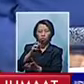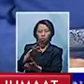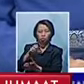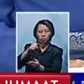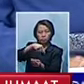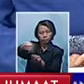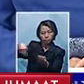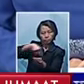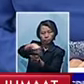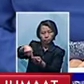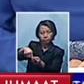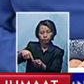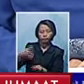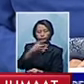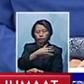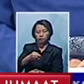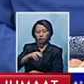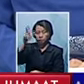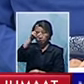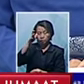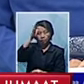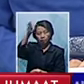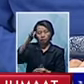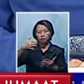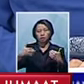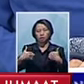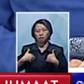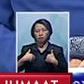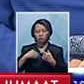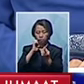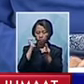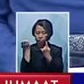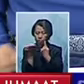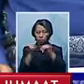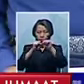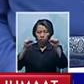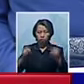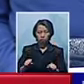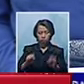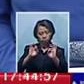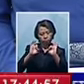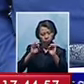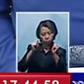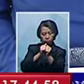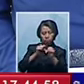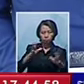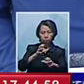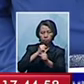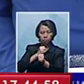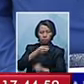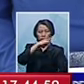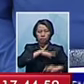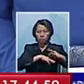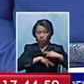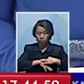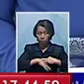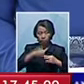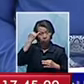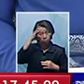Tuan Yang Dipertua, selanjutnya kerajaan akan mewujudkan ekosistem yang kondusif untuk meraih manfaat